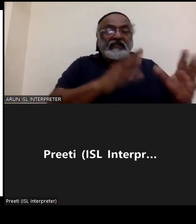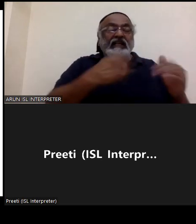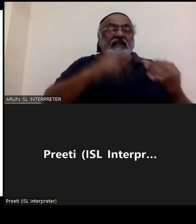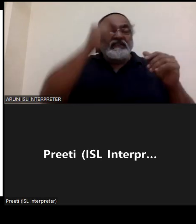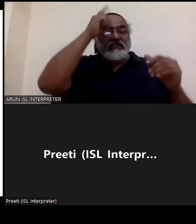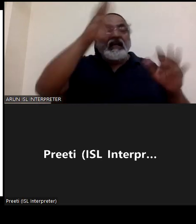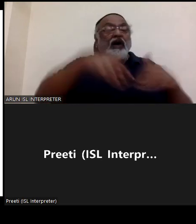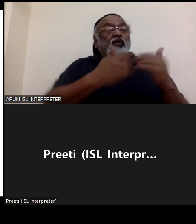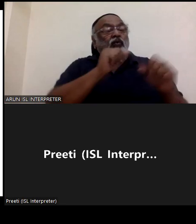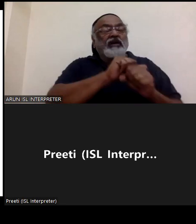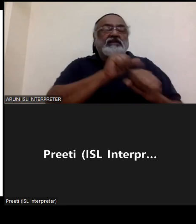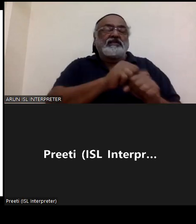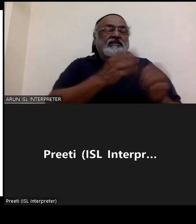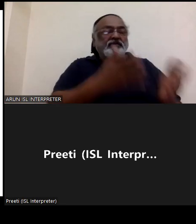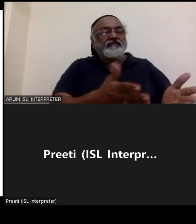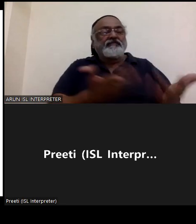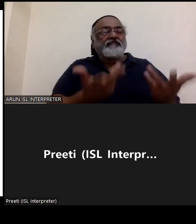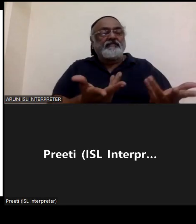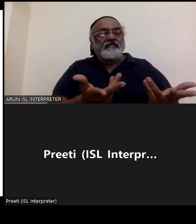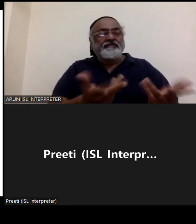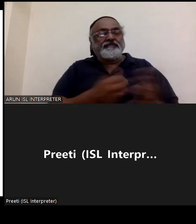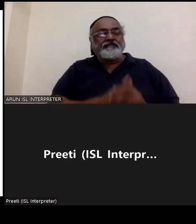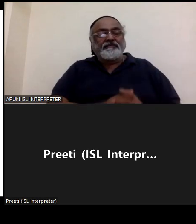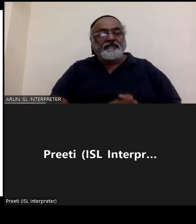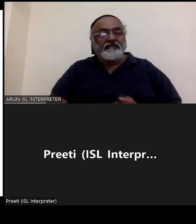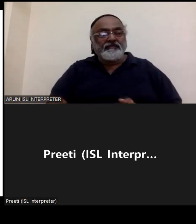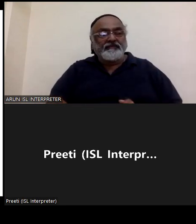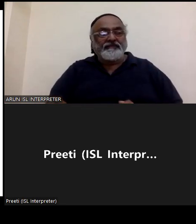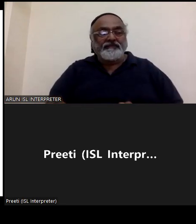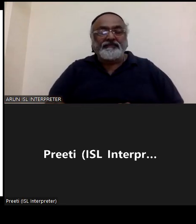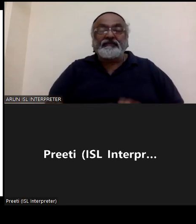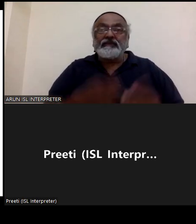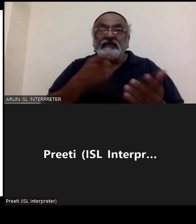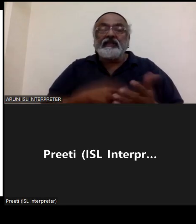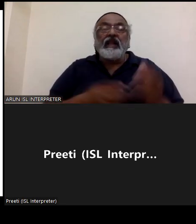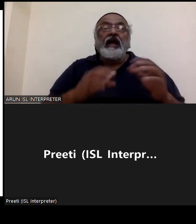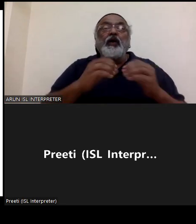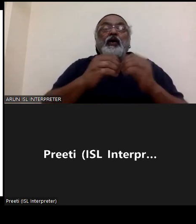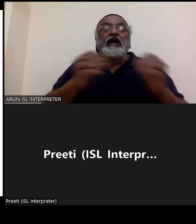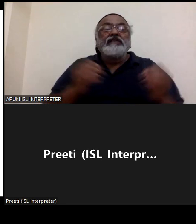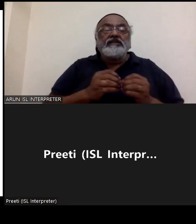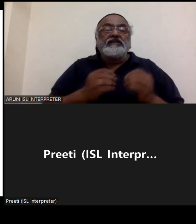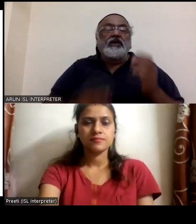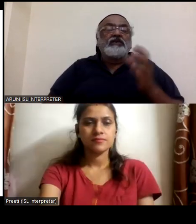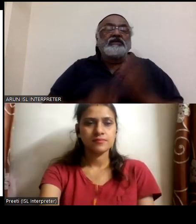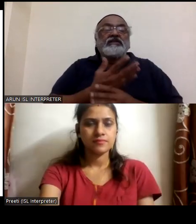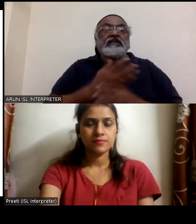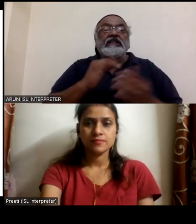लेट्स फर्स्ट अंडरस्टैंड हाउ इट वर्क्स. सो देयर इज दिस ऑर्गेनाइजेशन कॉल्ड सेक्टर स्किल